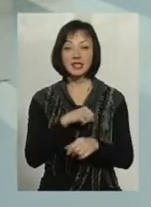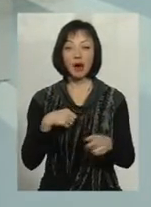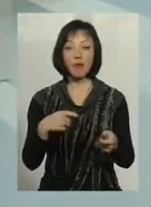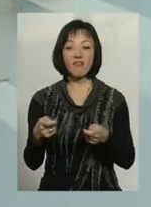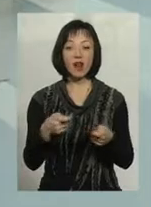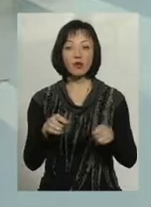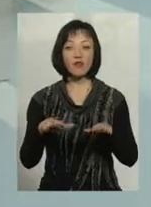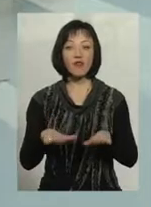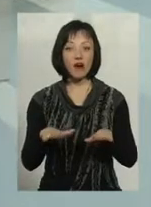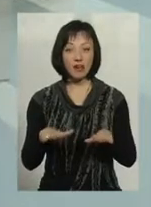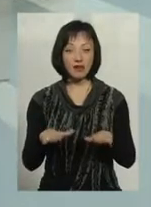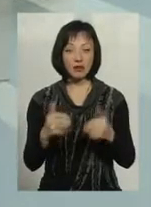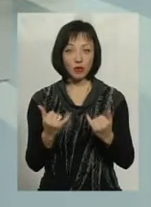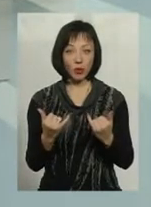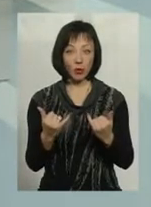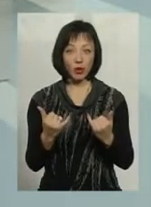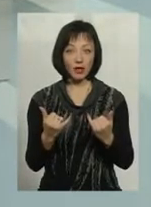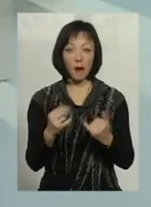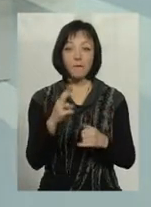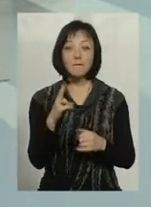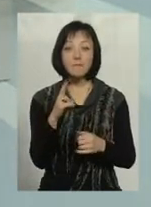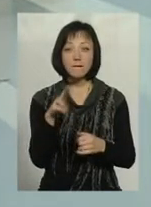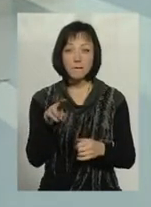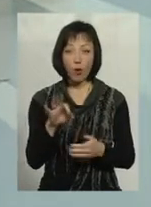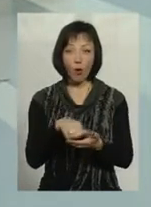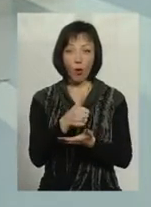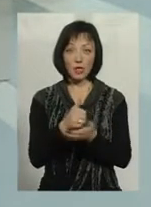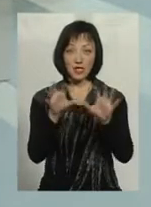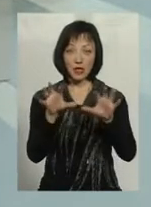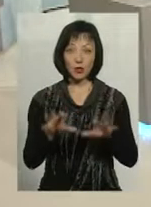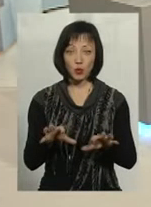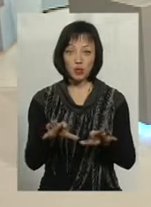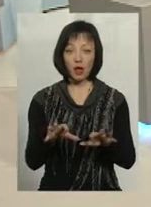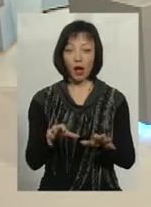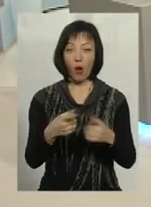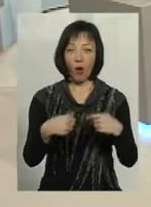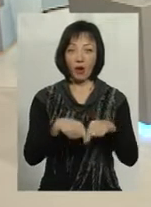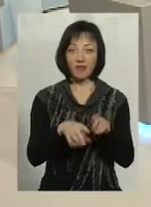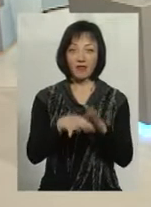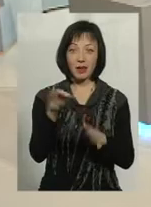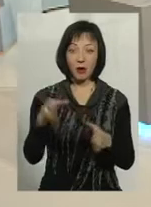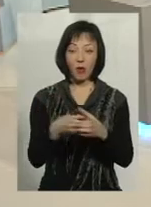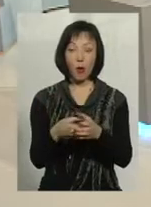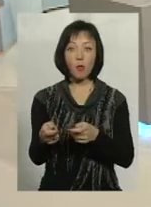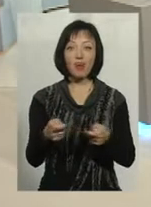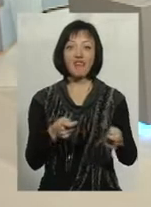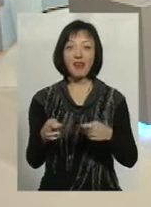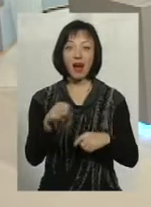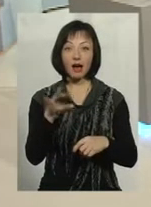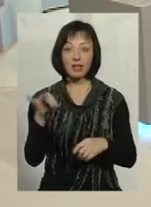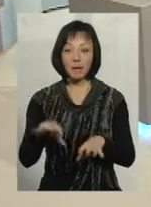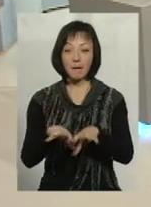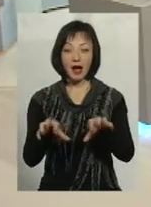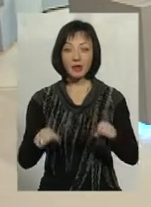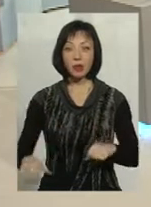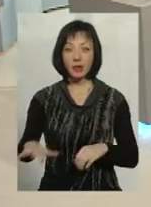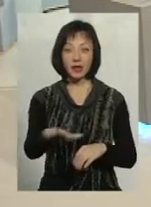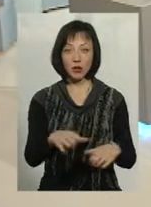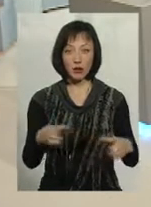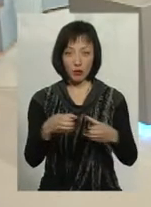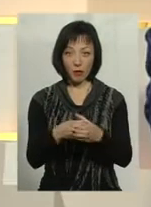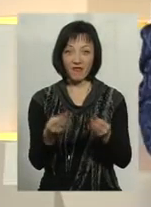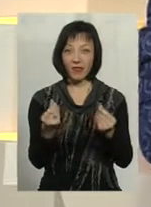проводилися в цивілізований спосіб, відповідно до чинного законодавства і до норм, прописаних як для бізнесу,